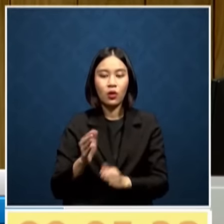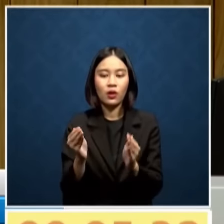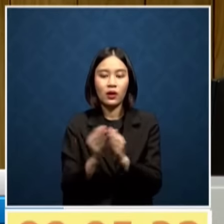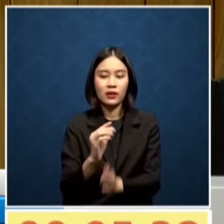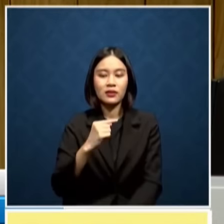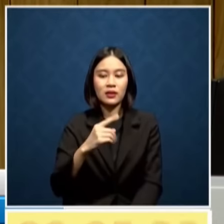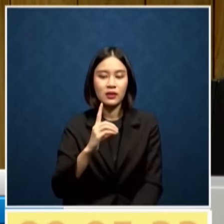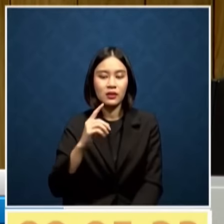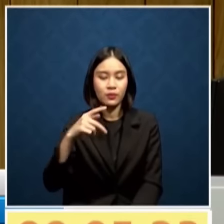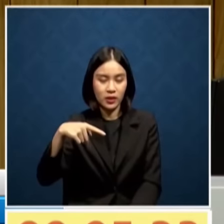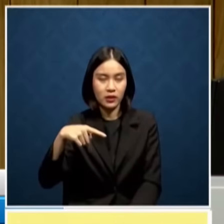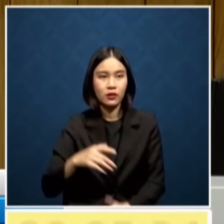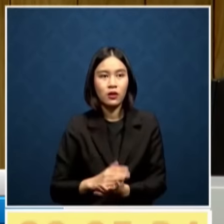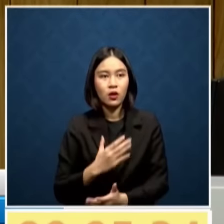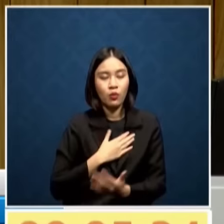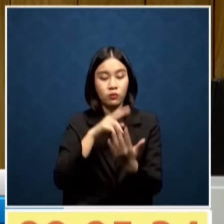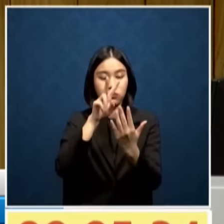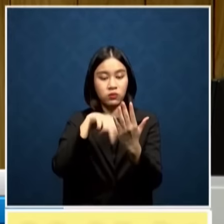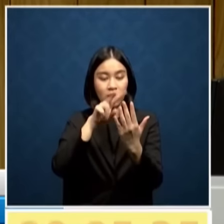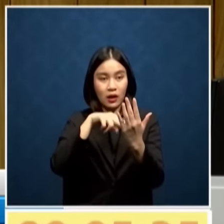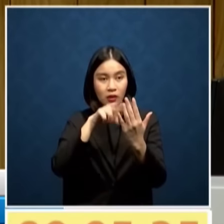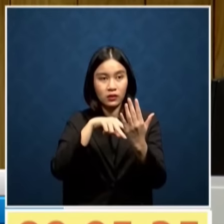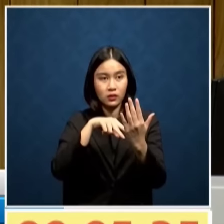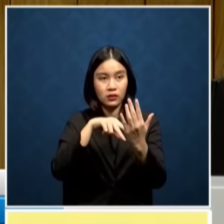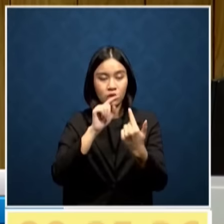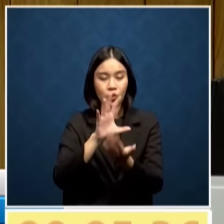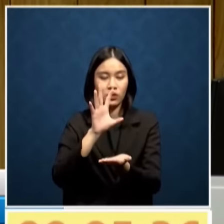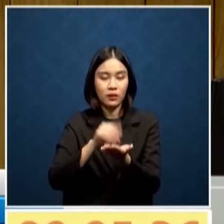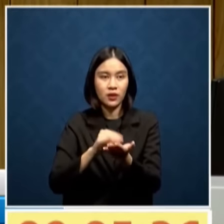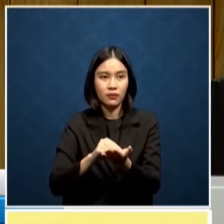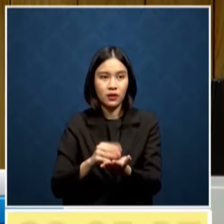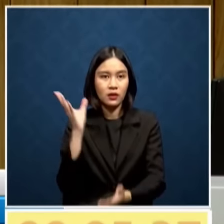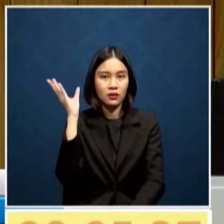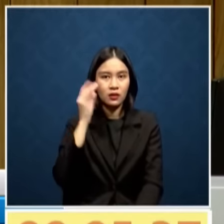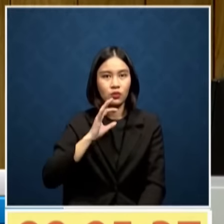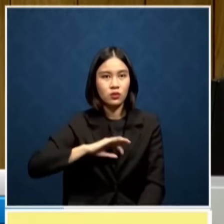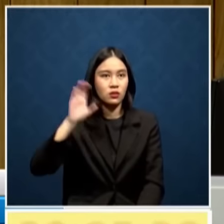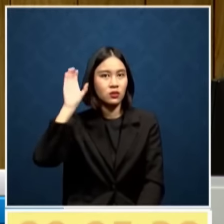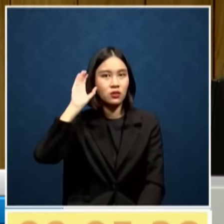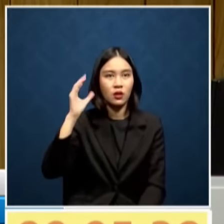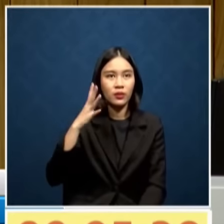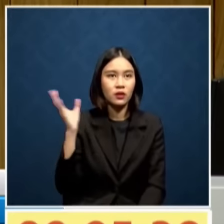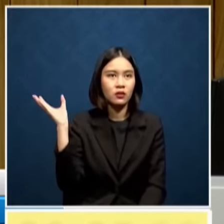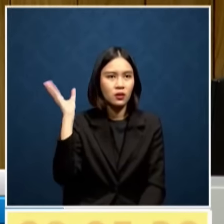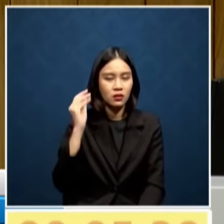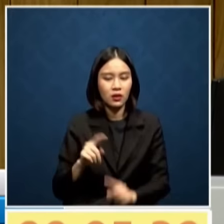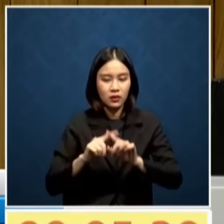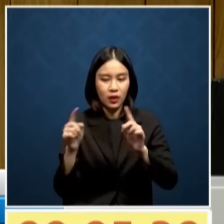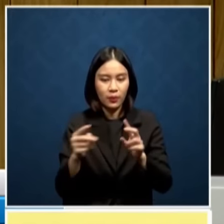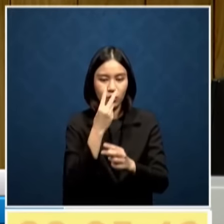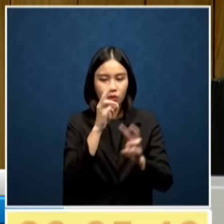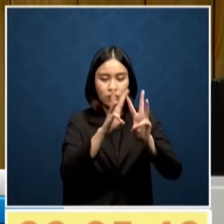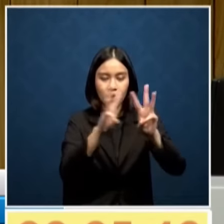างนี้ครับผมอ่านในจากในข้อมูลแรกตอนแรกได้ยินก็ไม่เชื่อนะครับพอได้ยินพออ่านพอเข้าไ